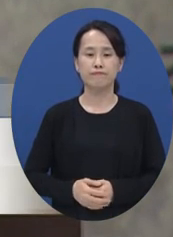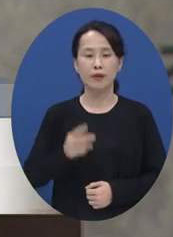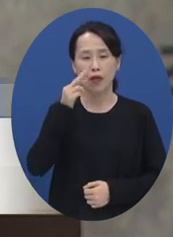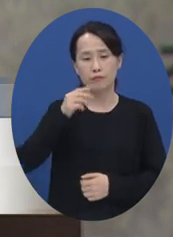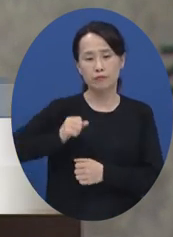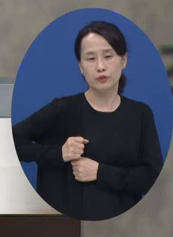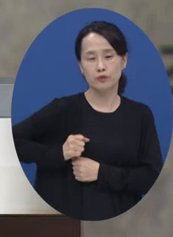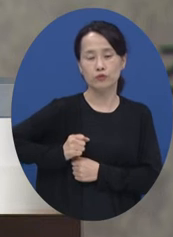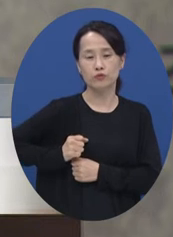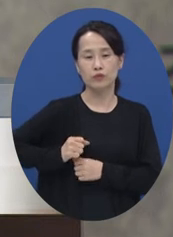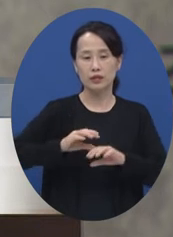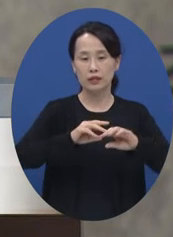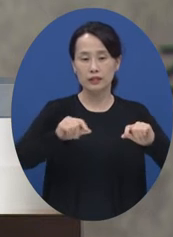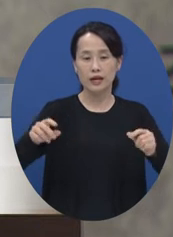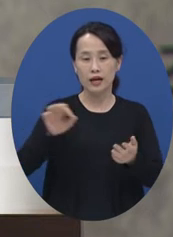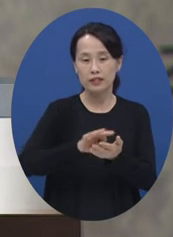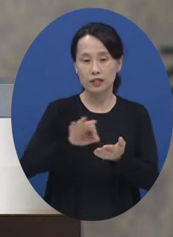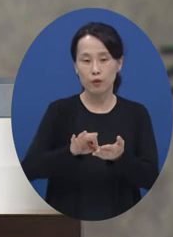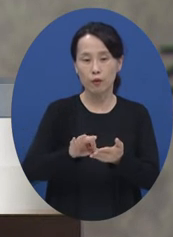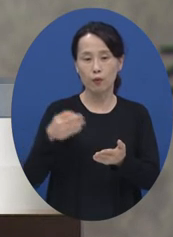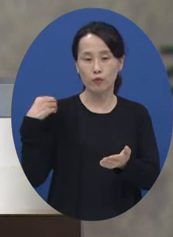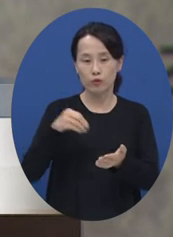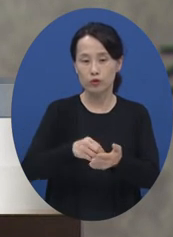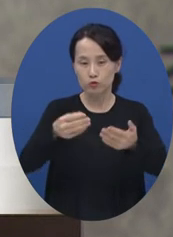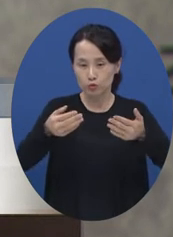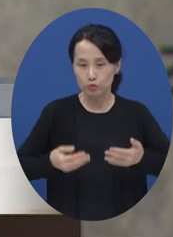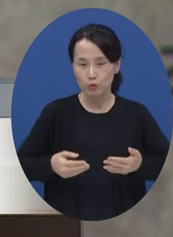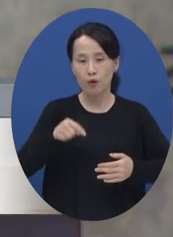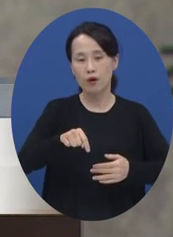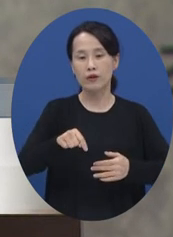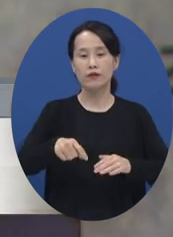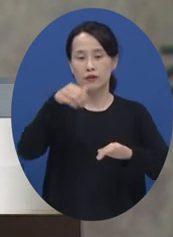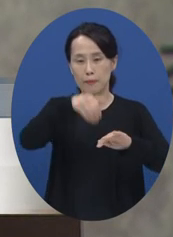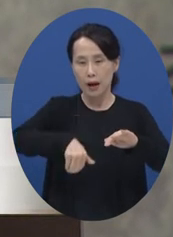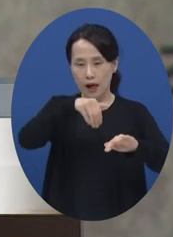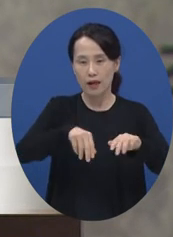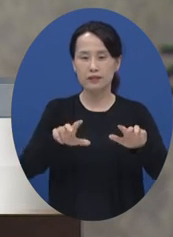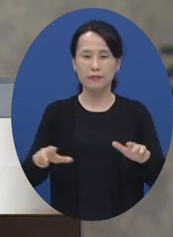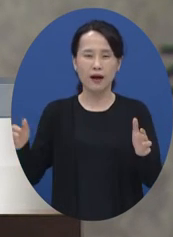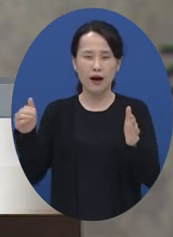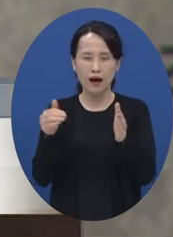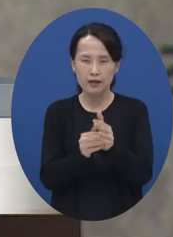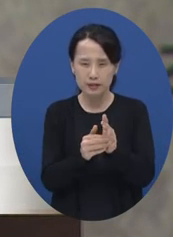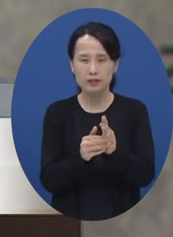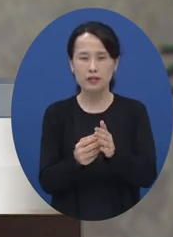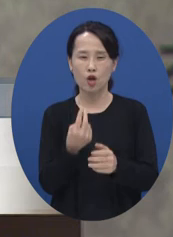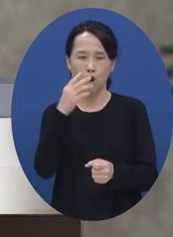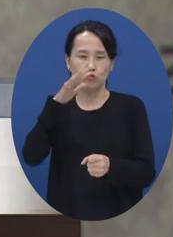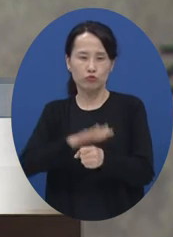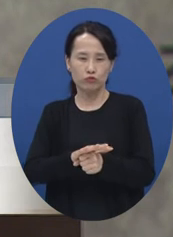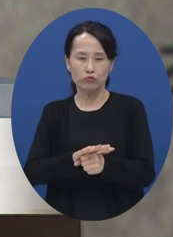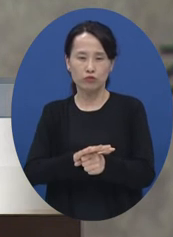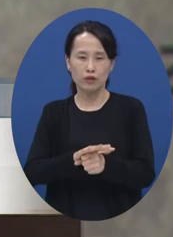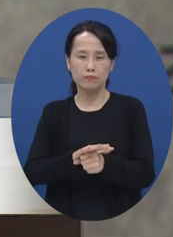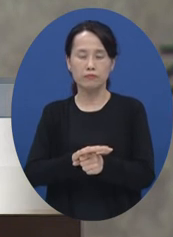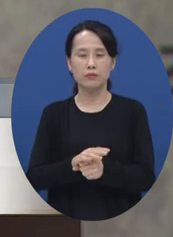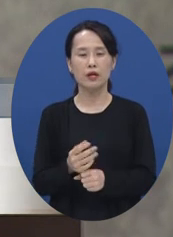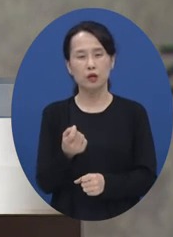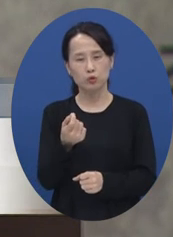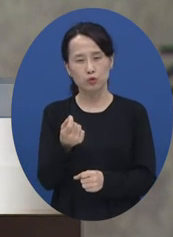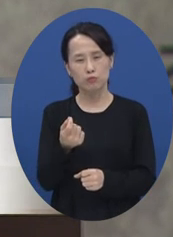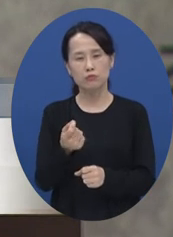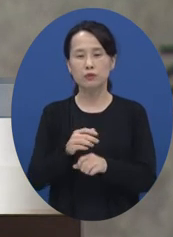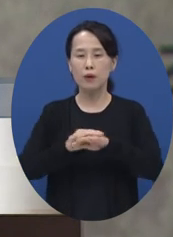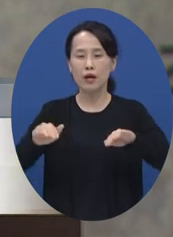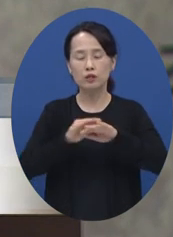0 여치 에바항공 여지가 실질적으로 으 개발 돼서 지금까지 치렀던 그 억울함이 예